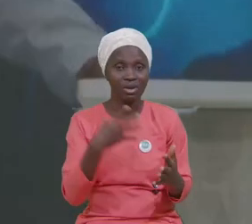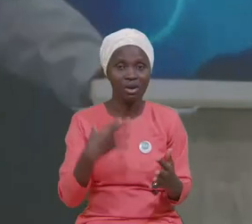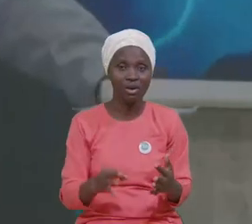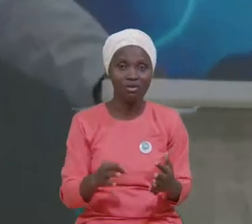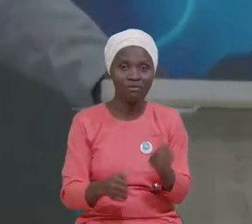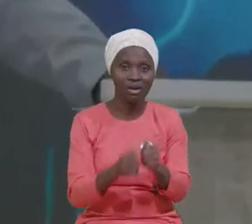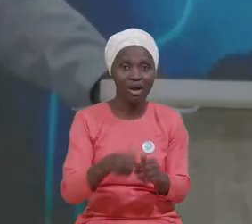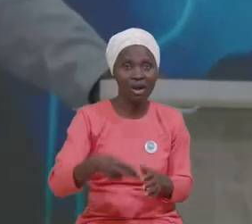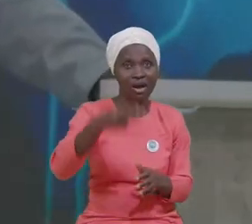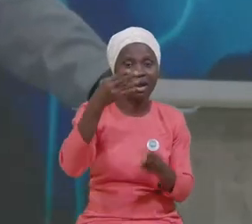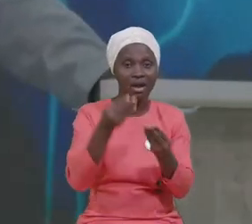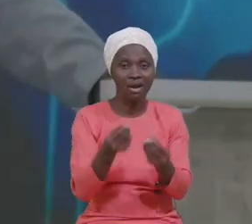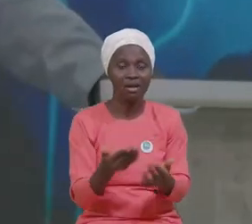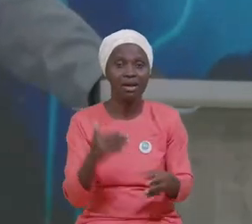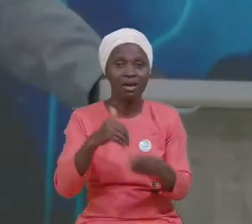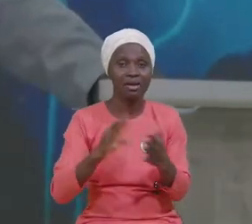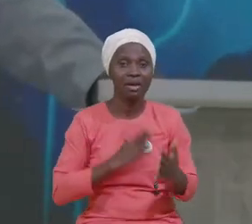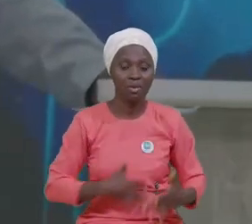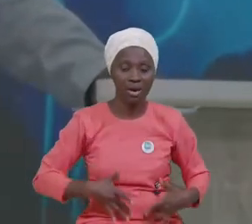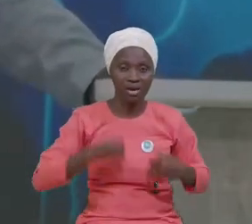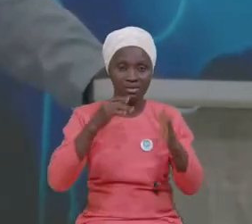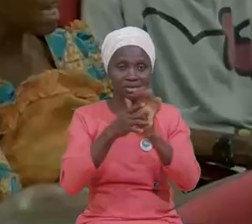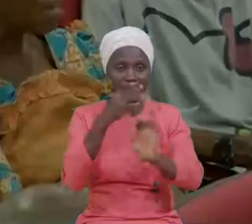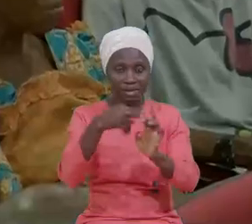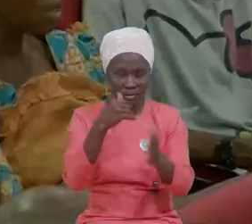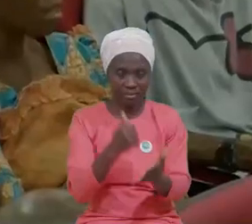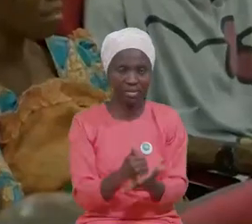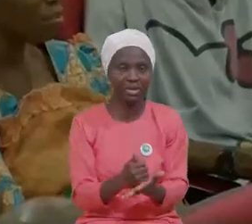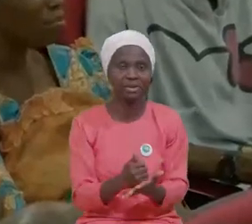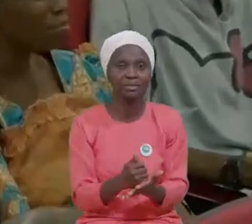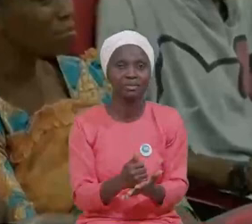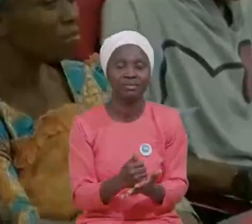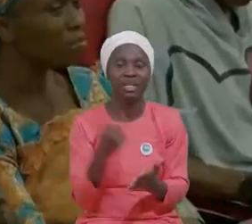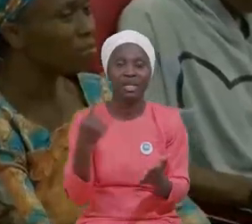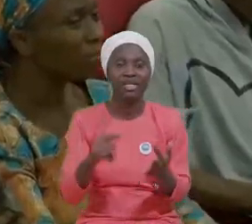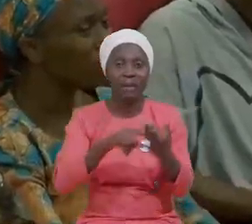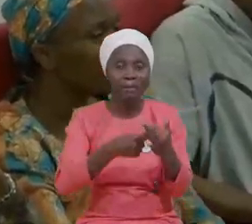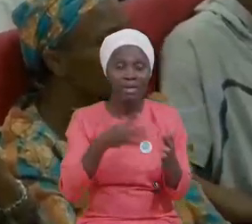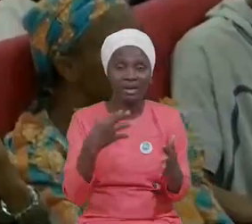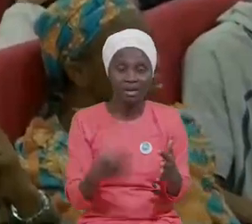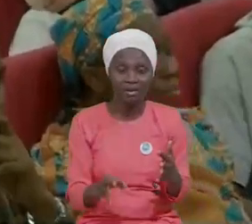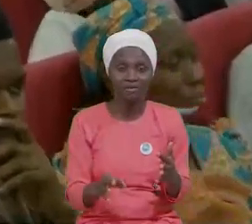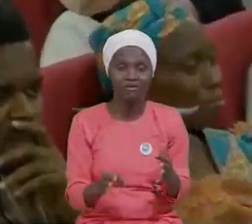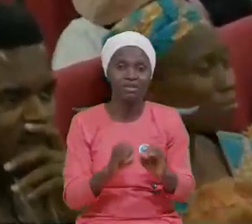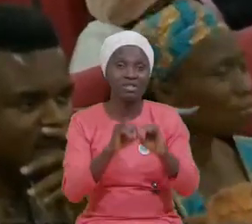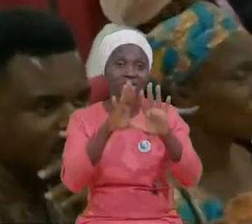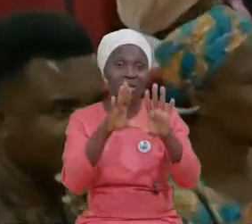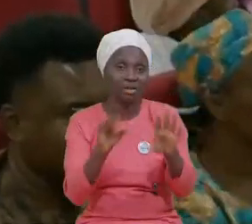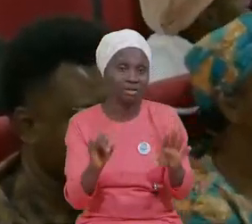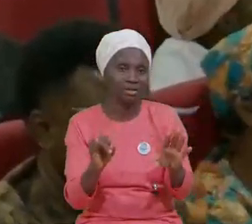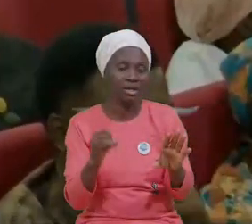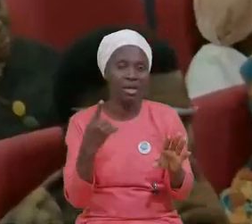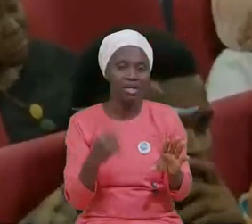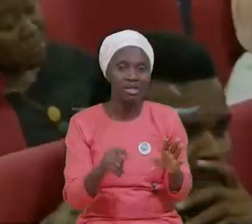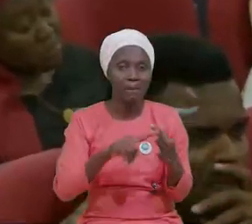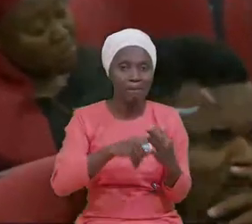le début de la terre haute dans nos vies au nom de Jésus. Le départ